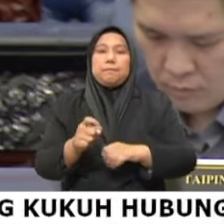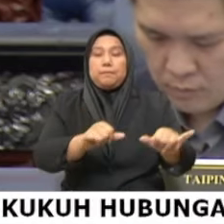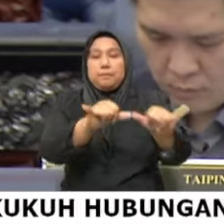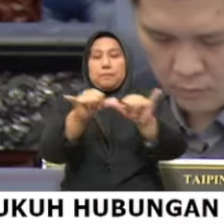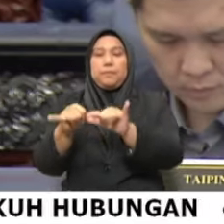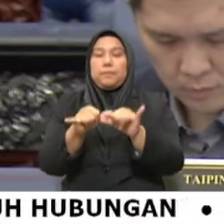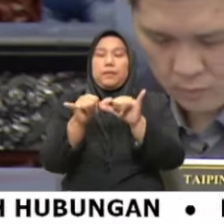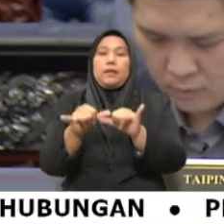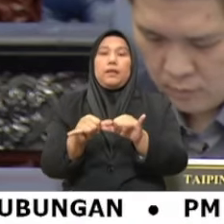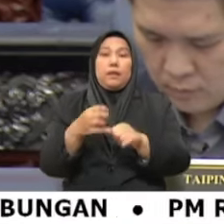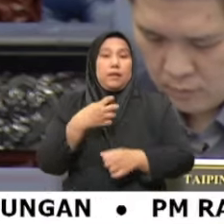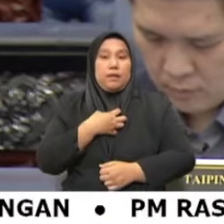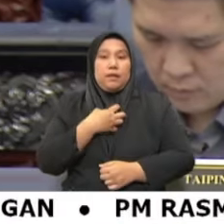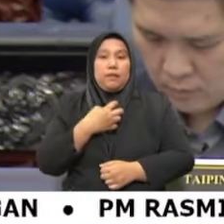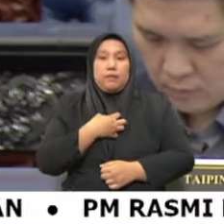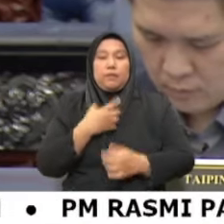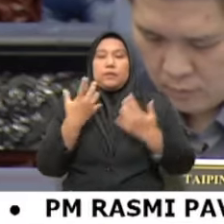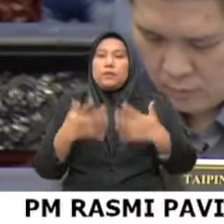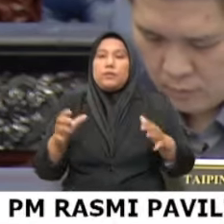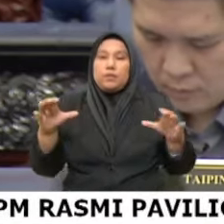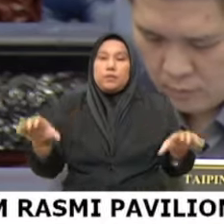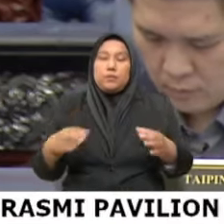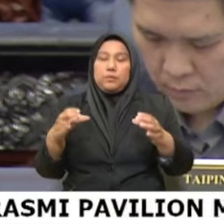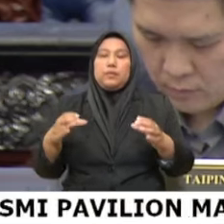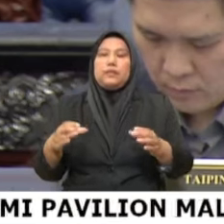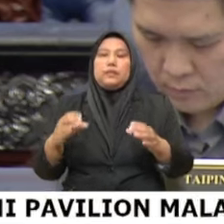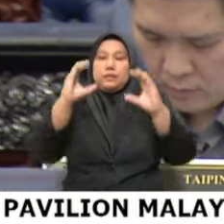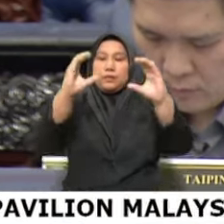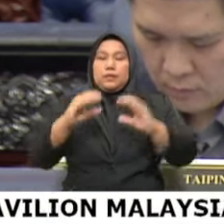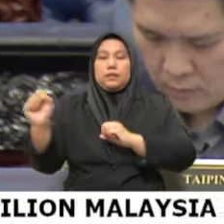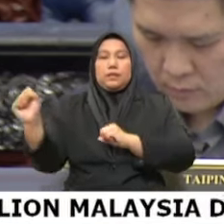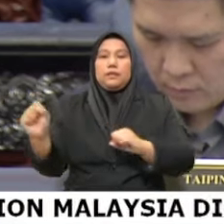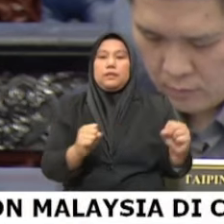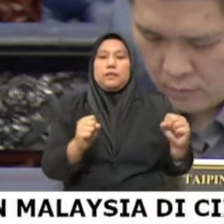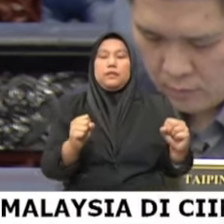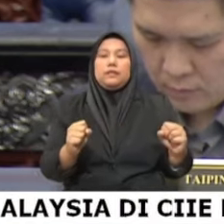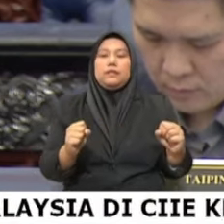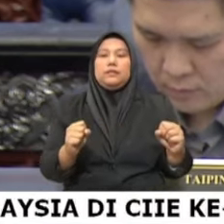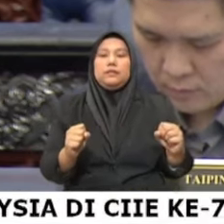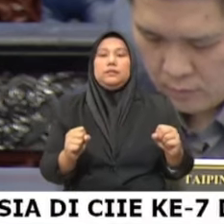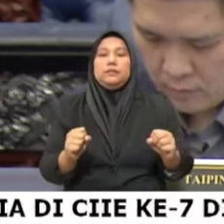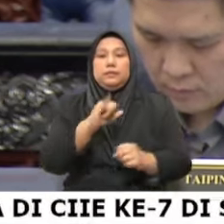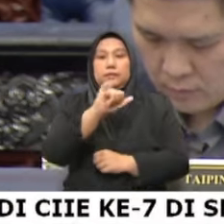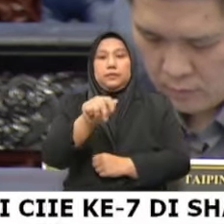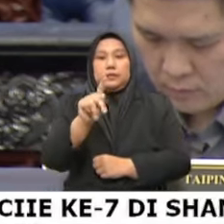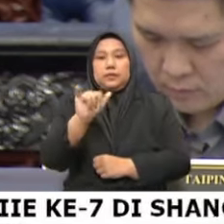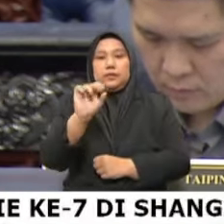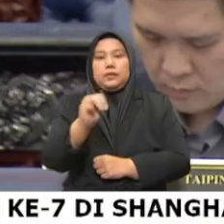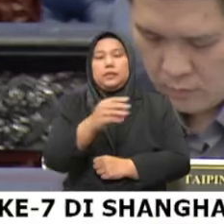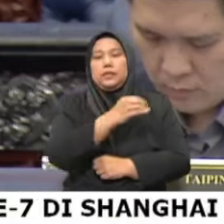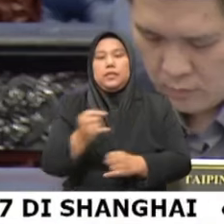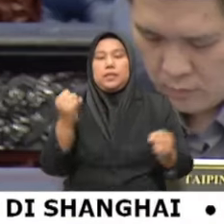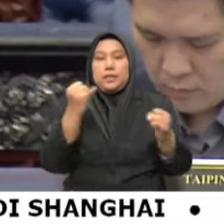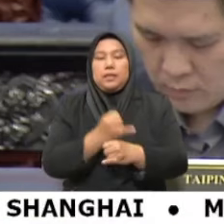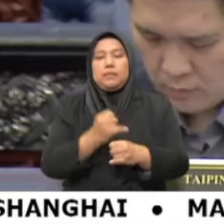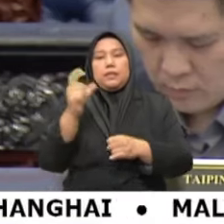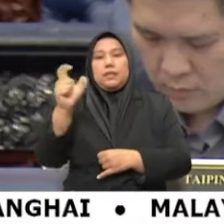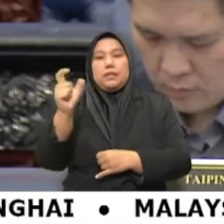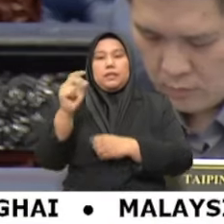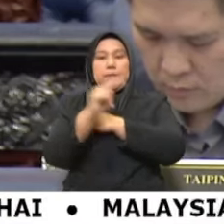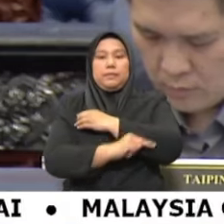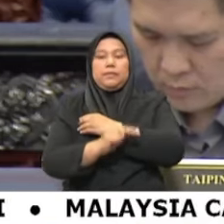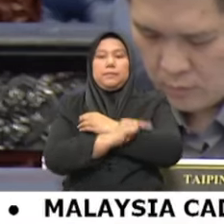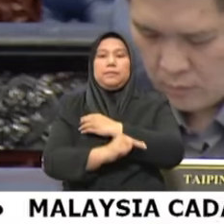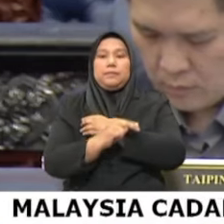penyelarasan aduan juga telah dilaksanakan secara strategik antara JAKIM dan Jabatan Agama Islam Negeri-Negeri. Di samping